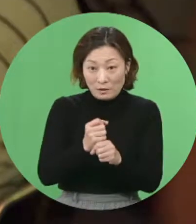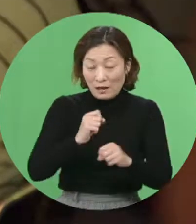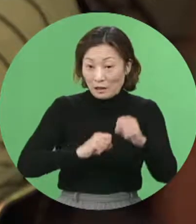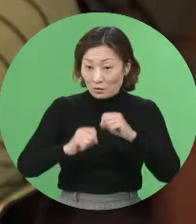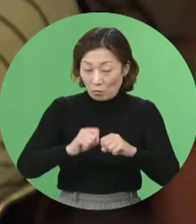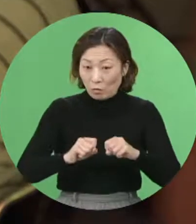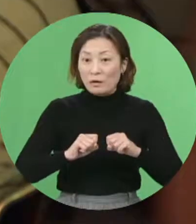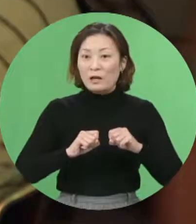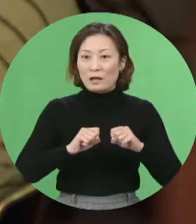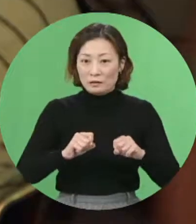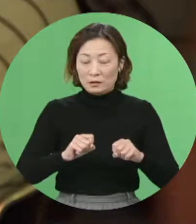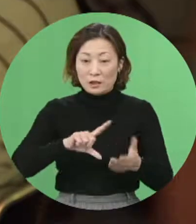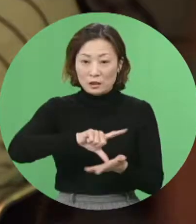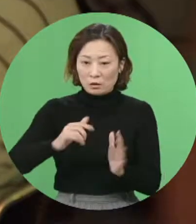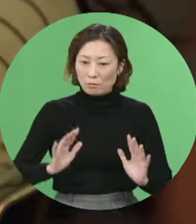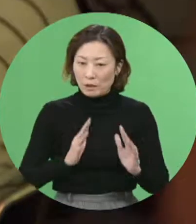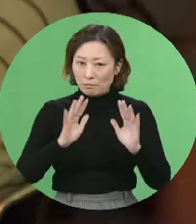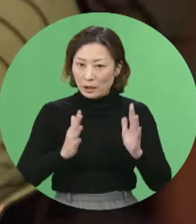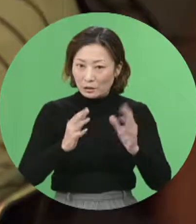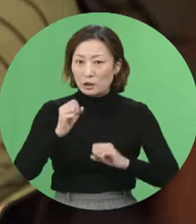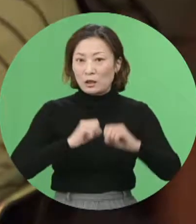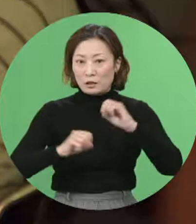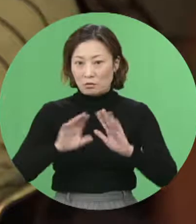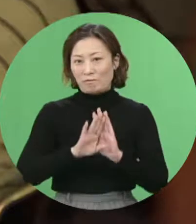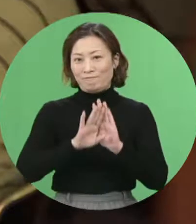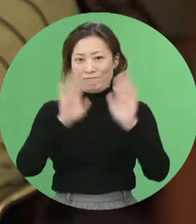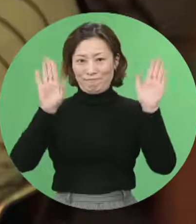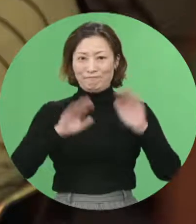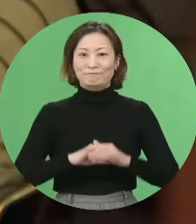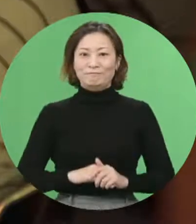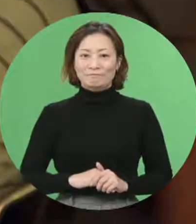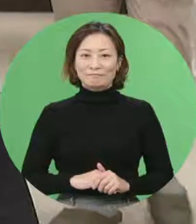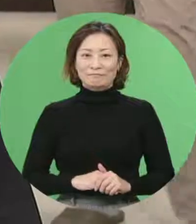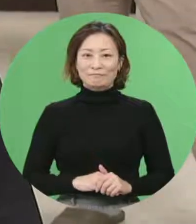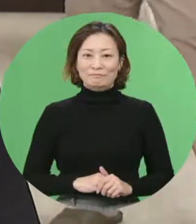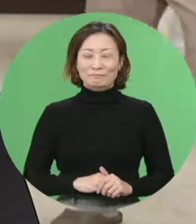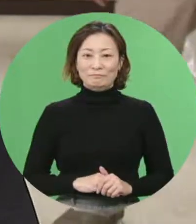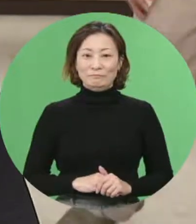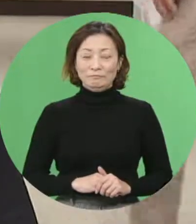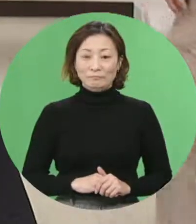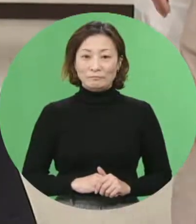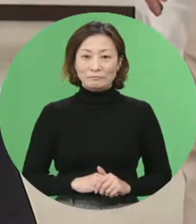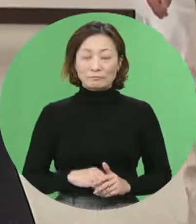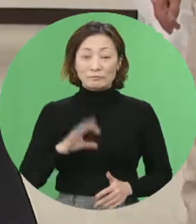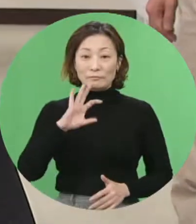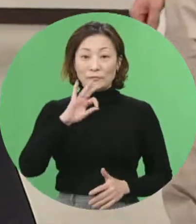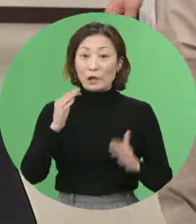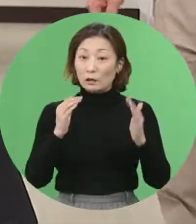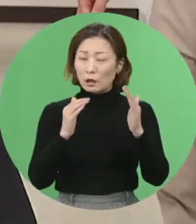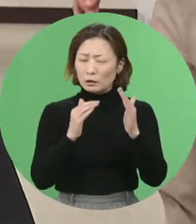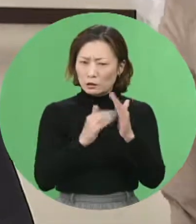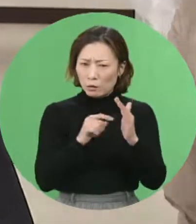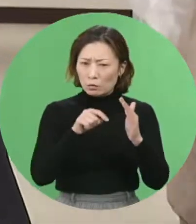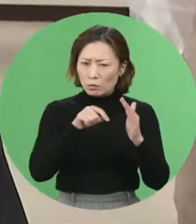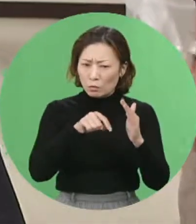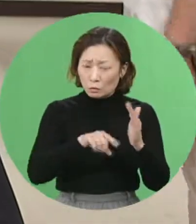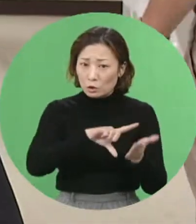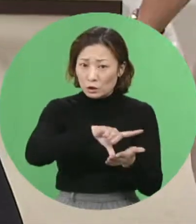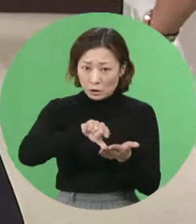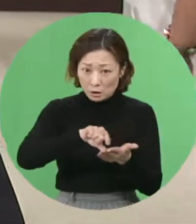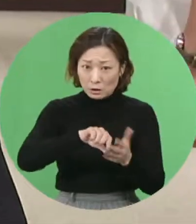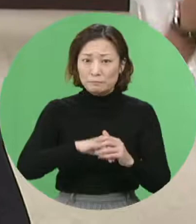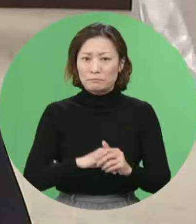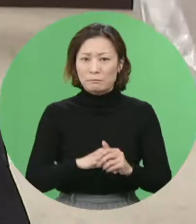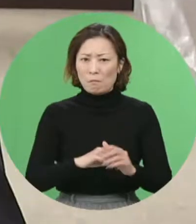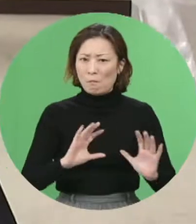域を活性化させる取り組みを始めます。 やはりちょっと金岩自身がちょっ